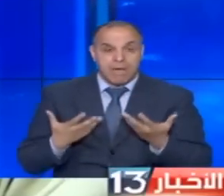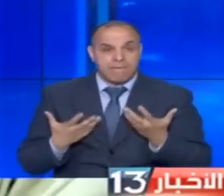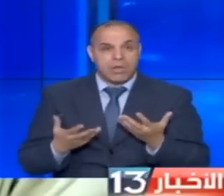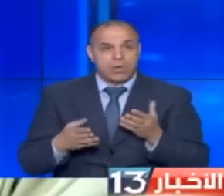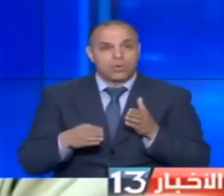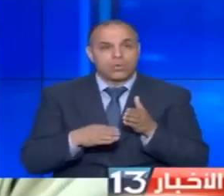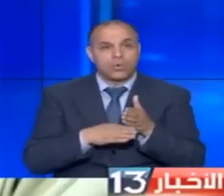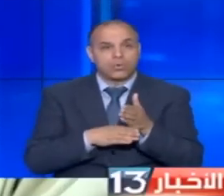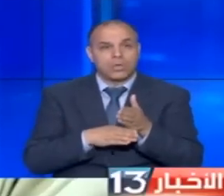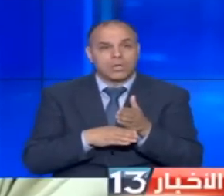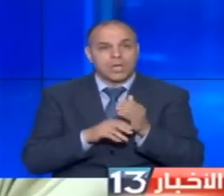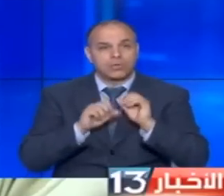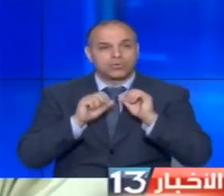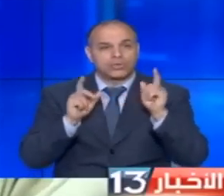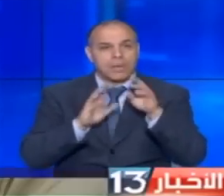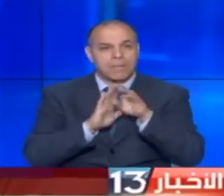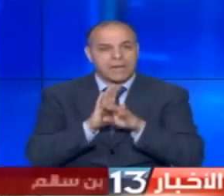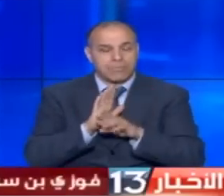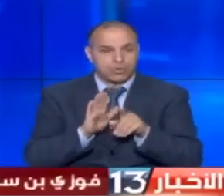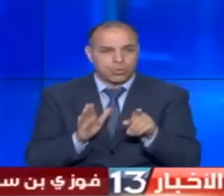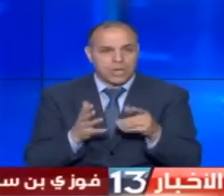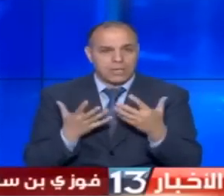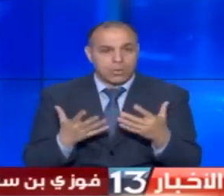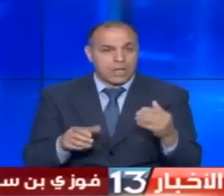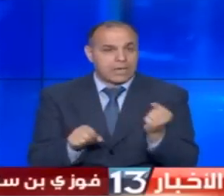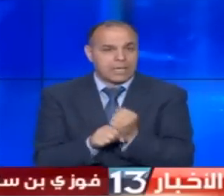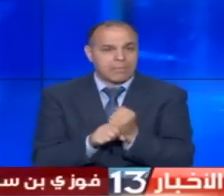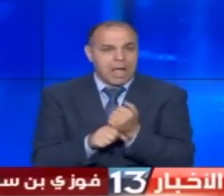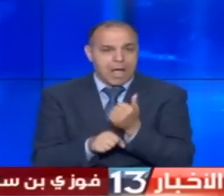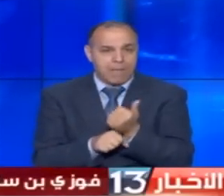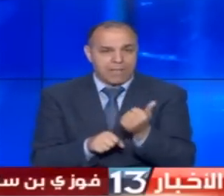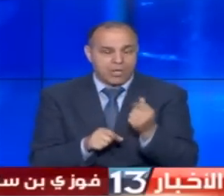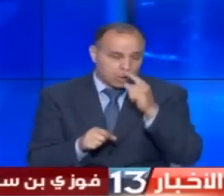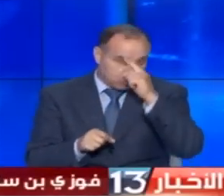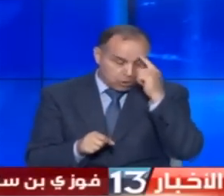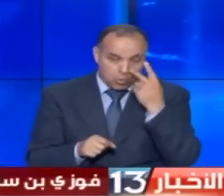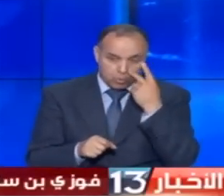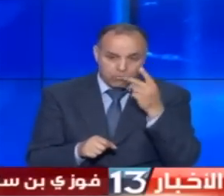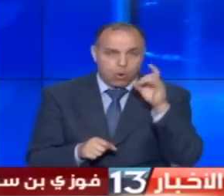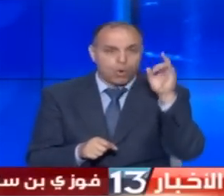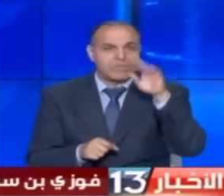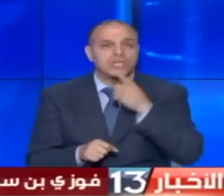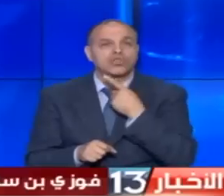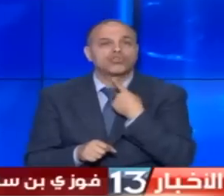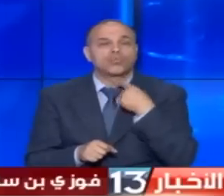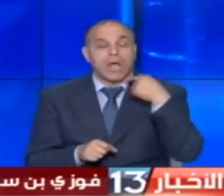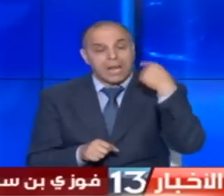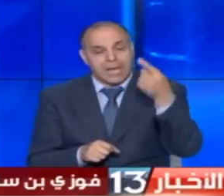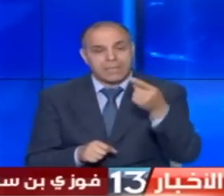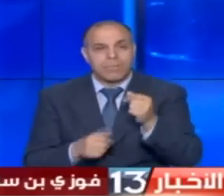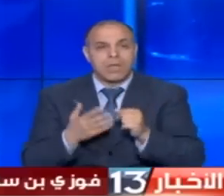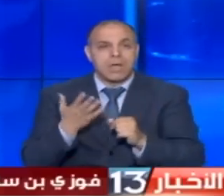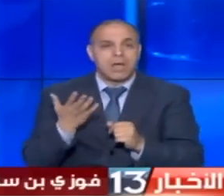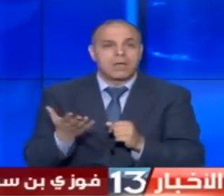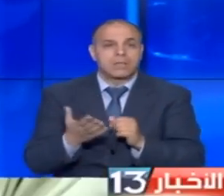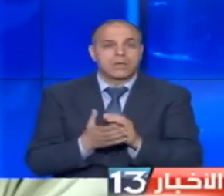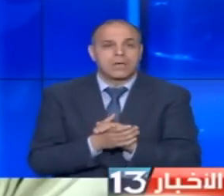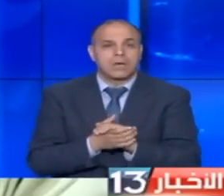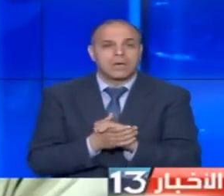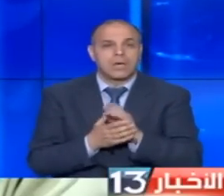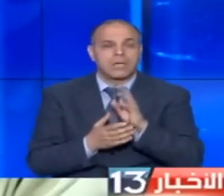برجاء جديده والبرنامج اللي قاعدين اليوم ان شاء الله اليوم خلطه الاجواء القادم هو اه